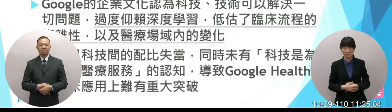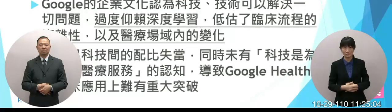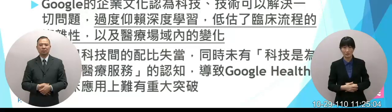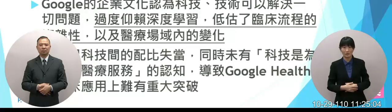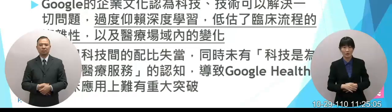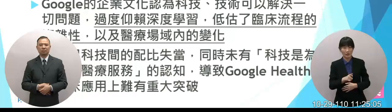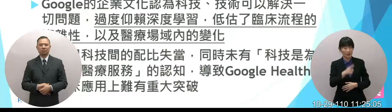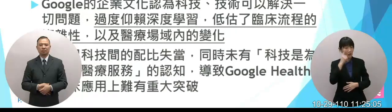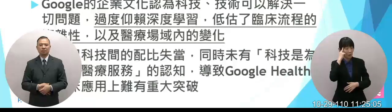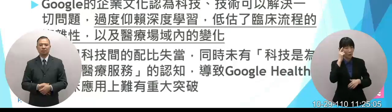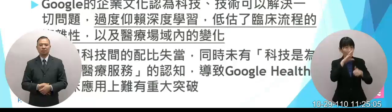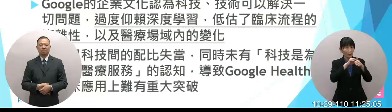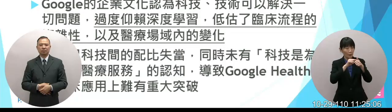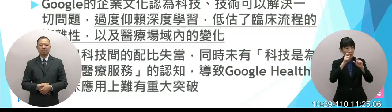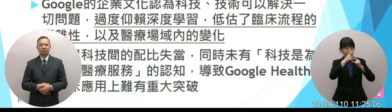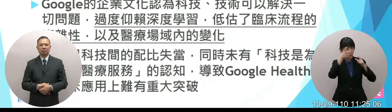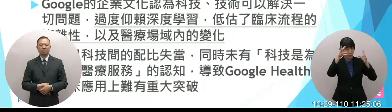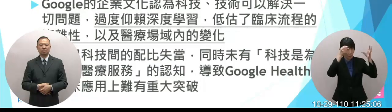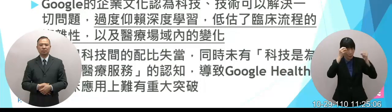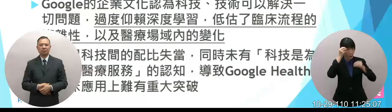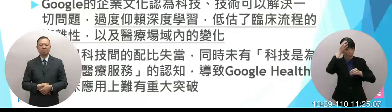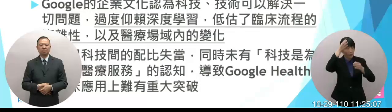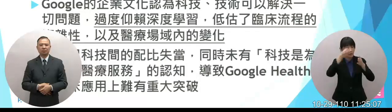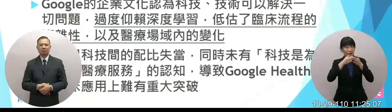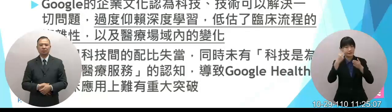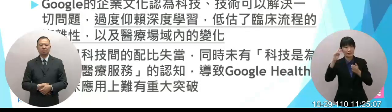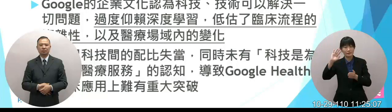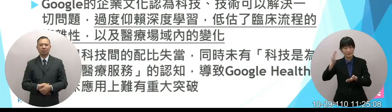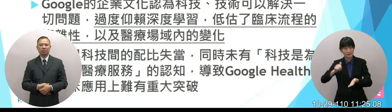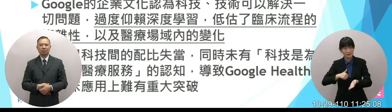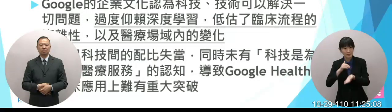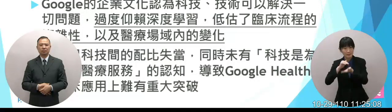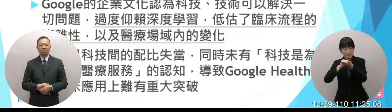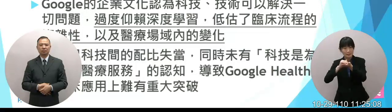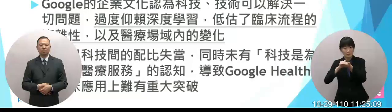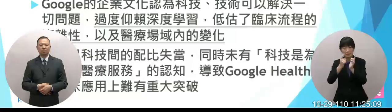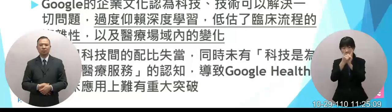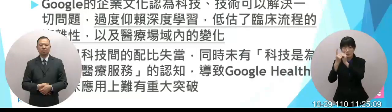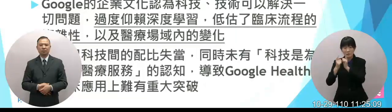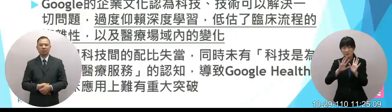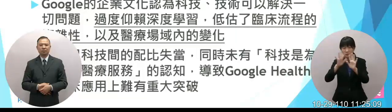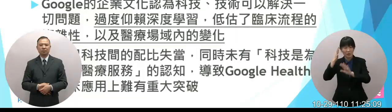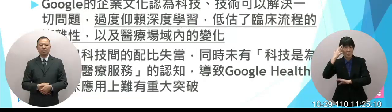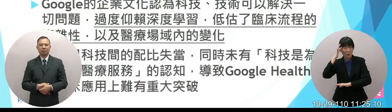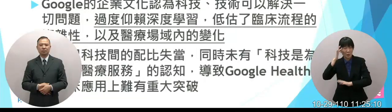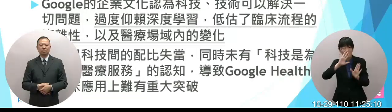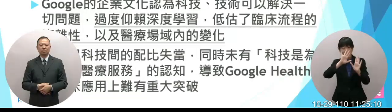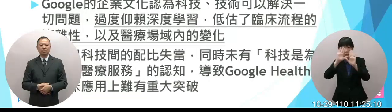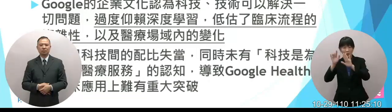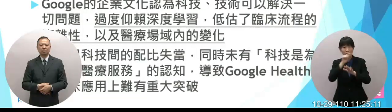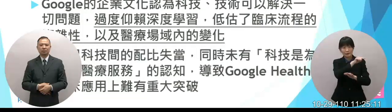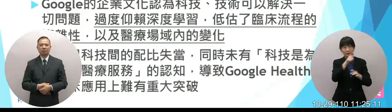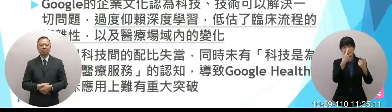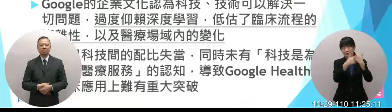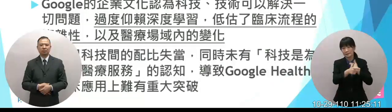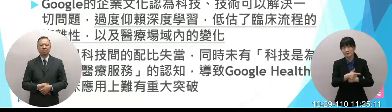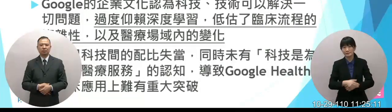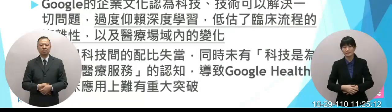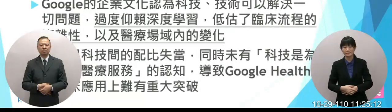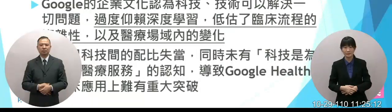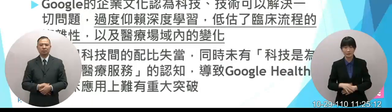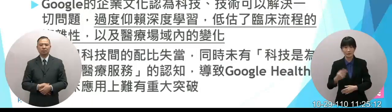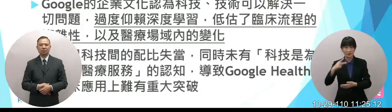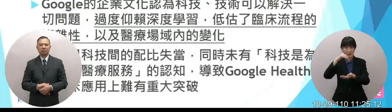的学习，低估了临床流程的复杂性以及医疗场域内的变